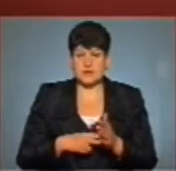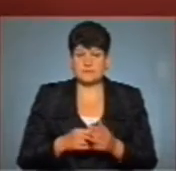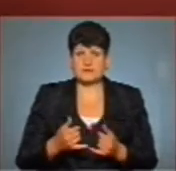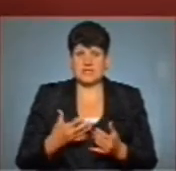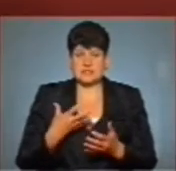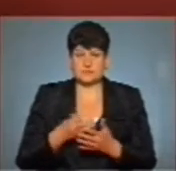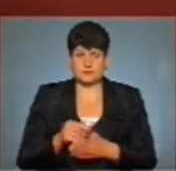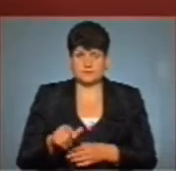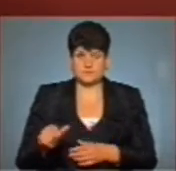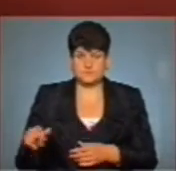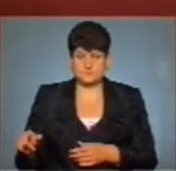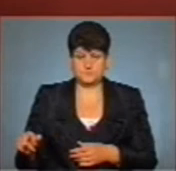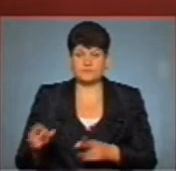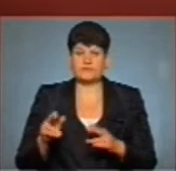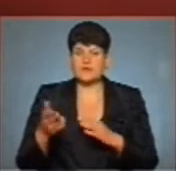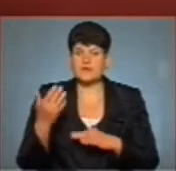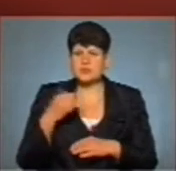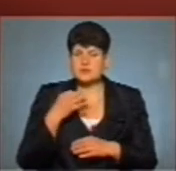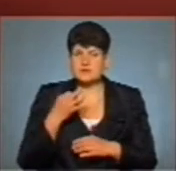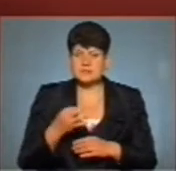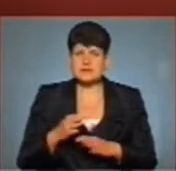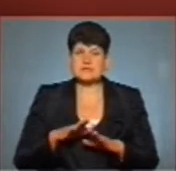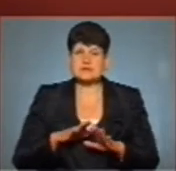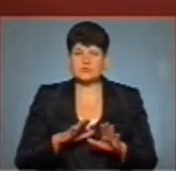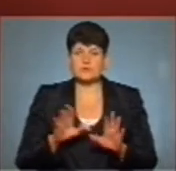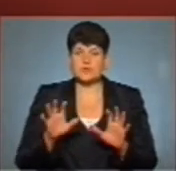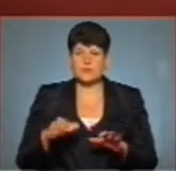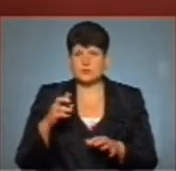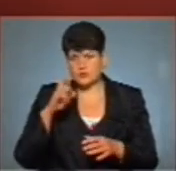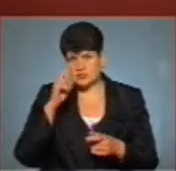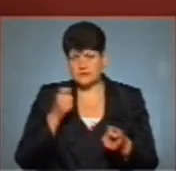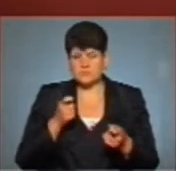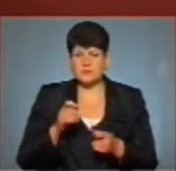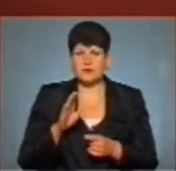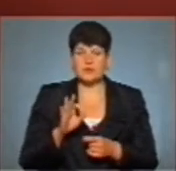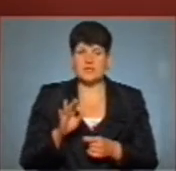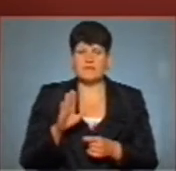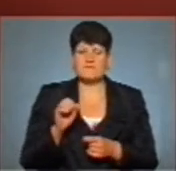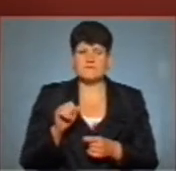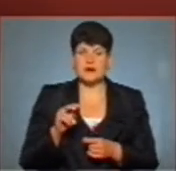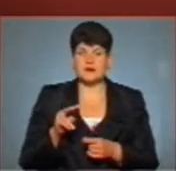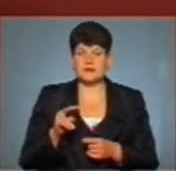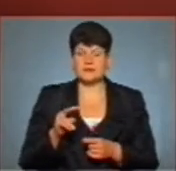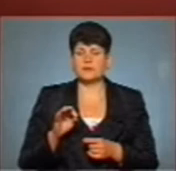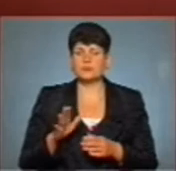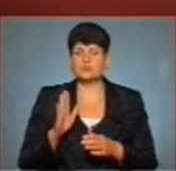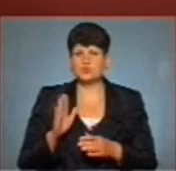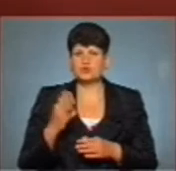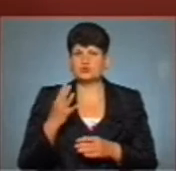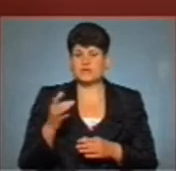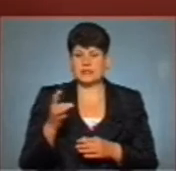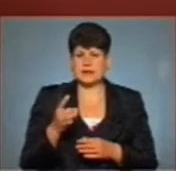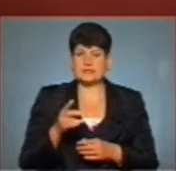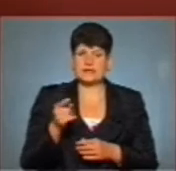своїх мешканців. Як раніше повідомляв заступник голови обласної державної адміністрації Олег Валов, на Тернопільщині діятиме 4 райони – це